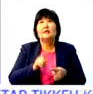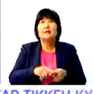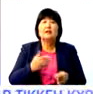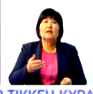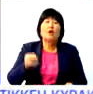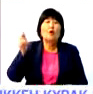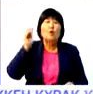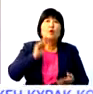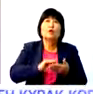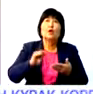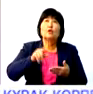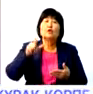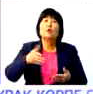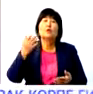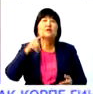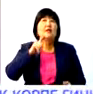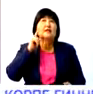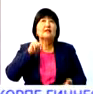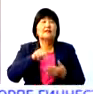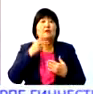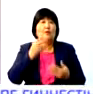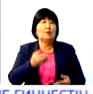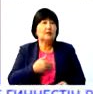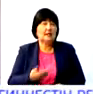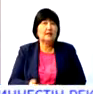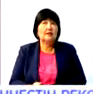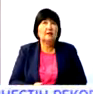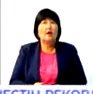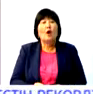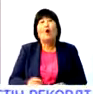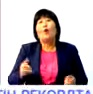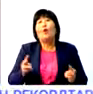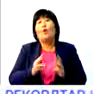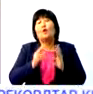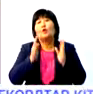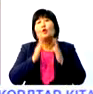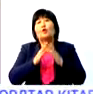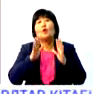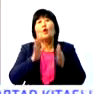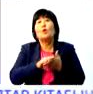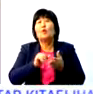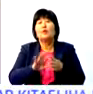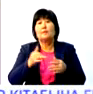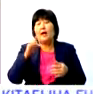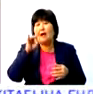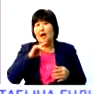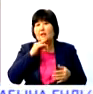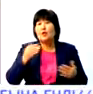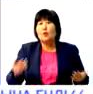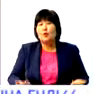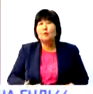оқыған журналистер өзінің жас кездерін көрді да, мысалы, отыңды өшірме. Қазір қазақтың өмірінде болып